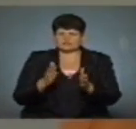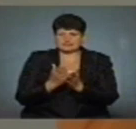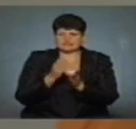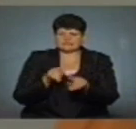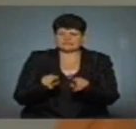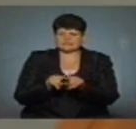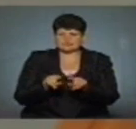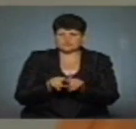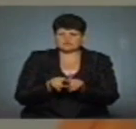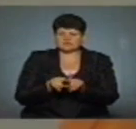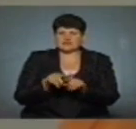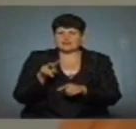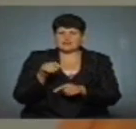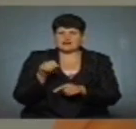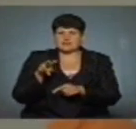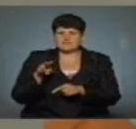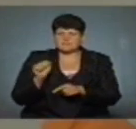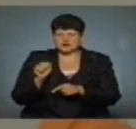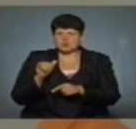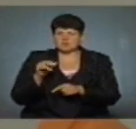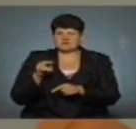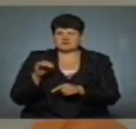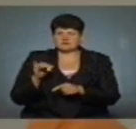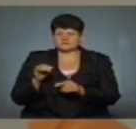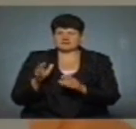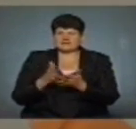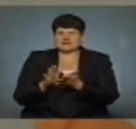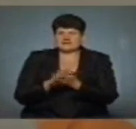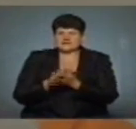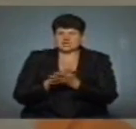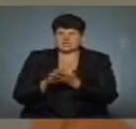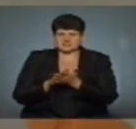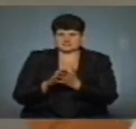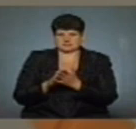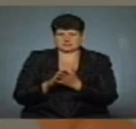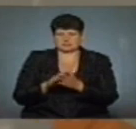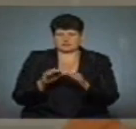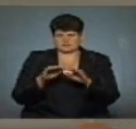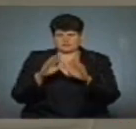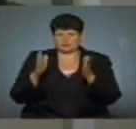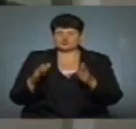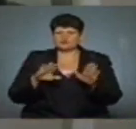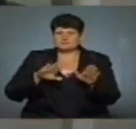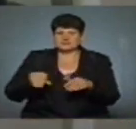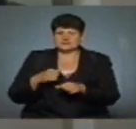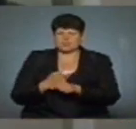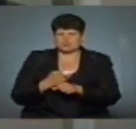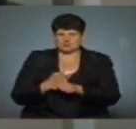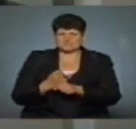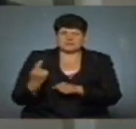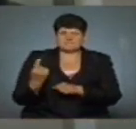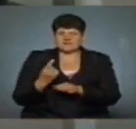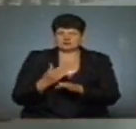також шафа, лампа ультрафіолетова для знезараження боксу після роботи. Для першого